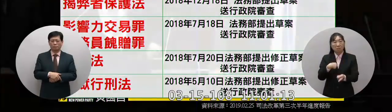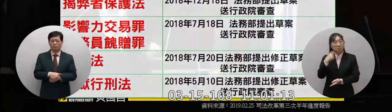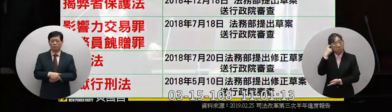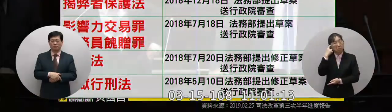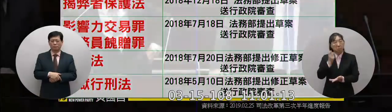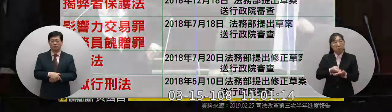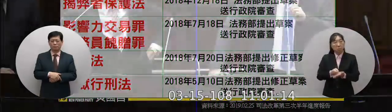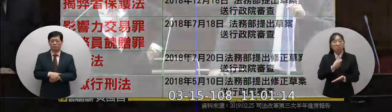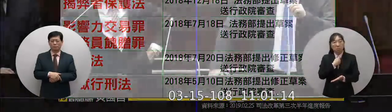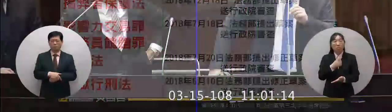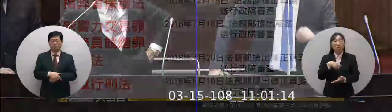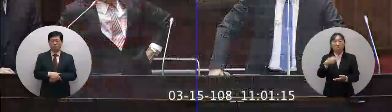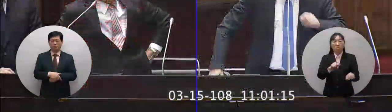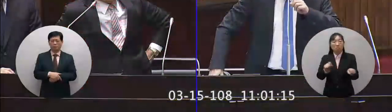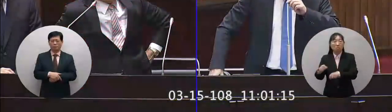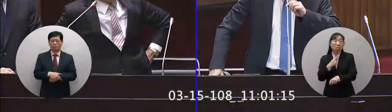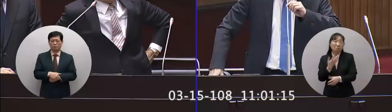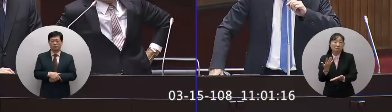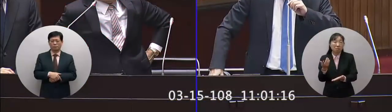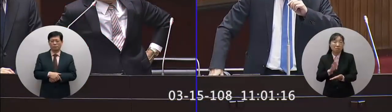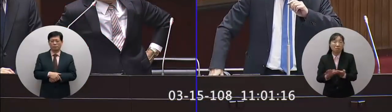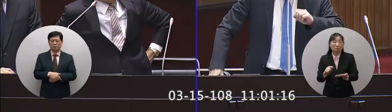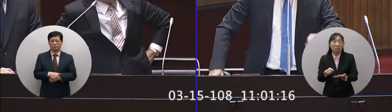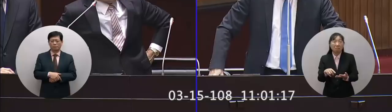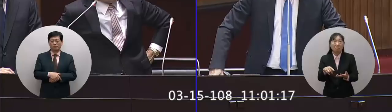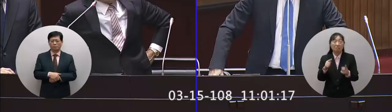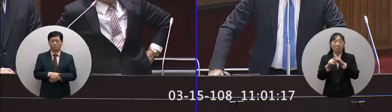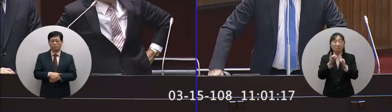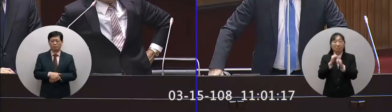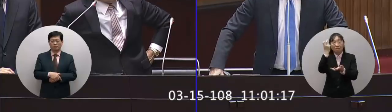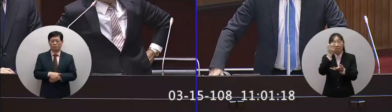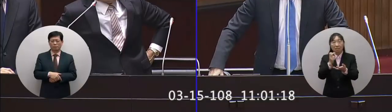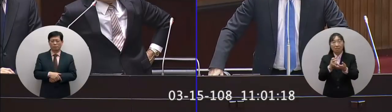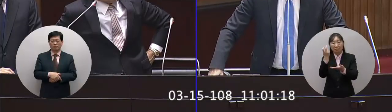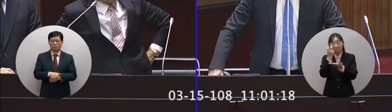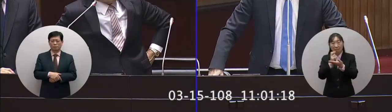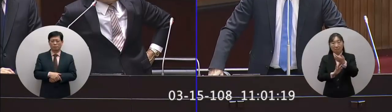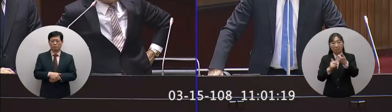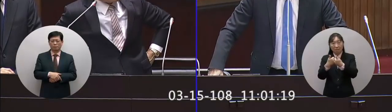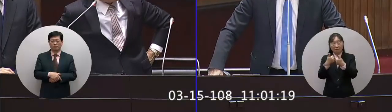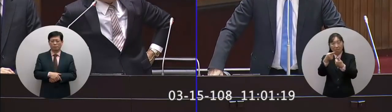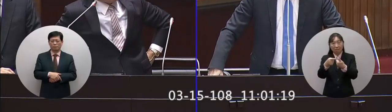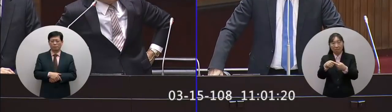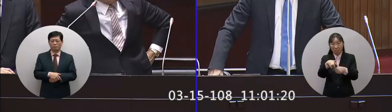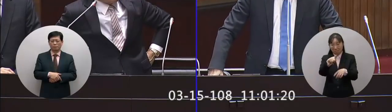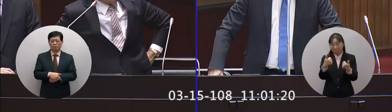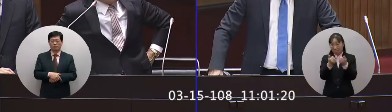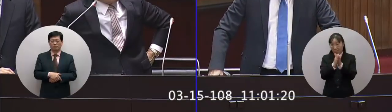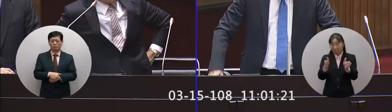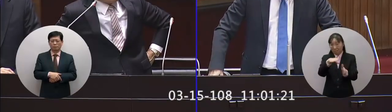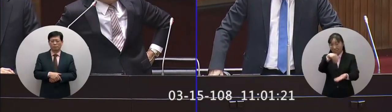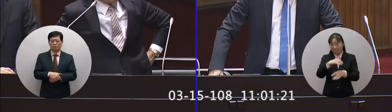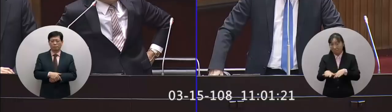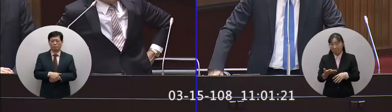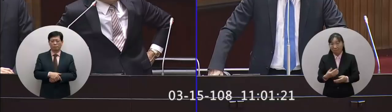案还要拖多久？人民检察审查会，刚部长说这个会期他会送来。